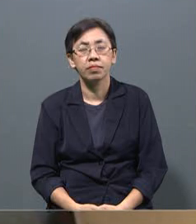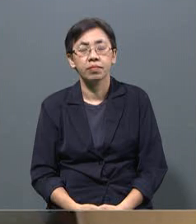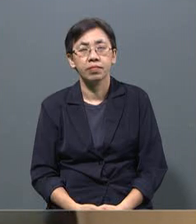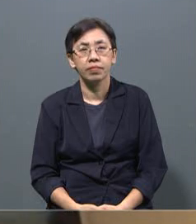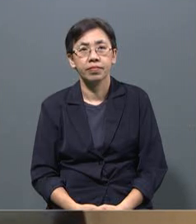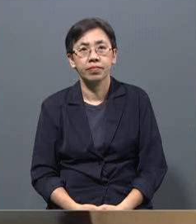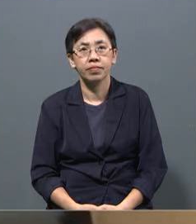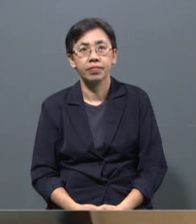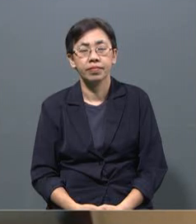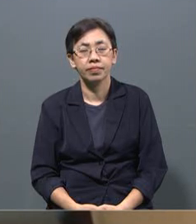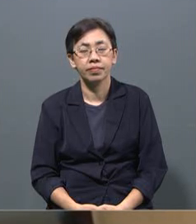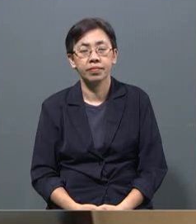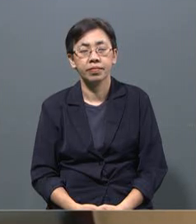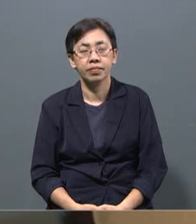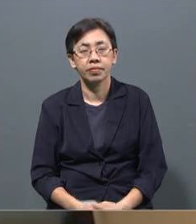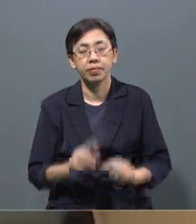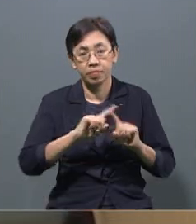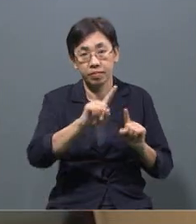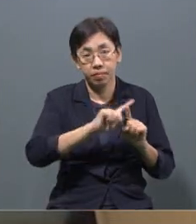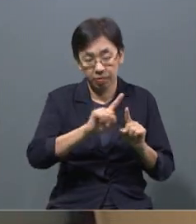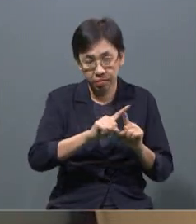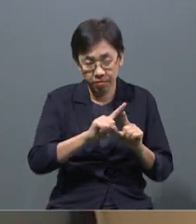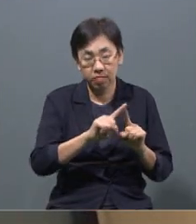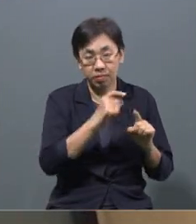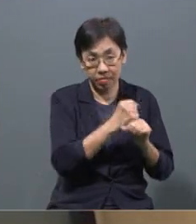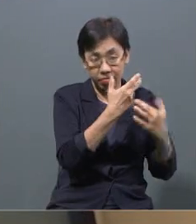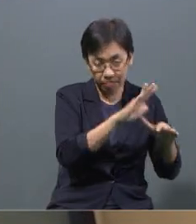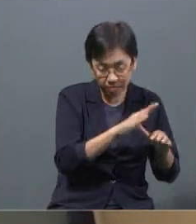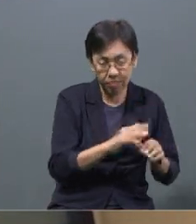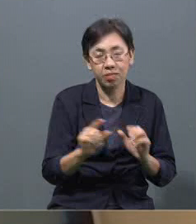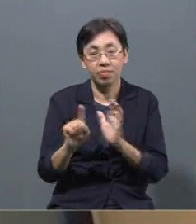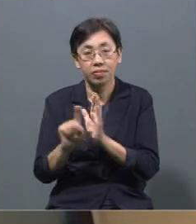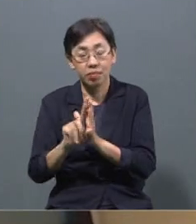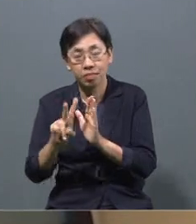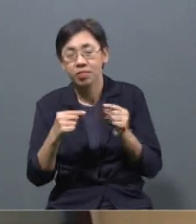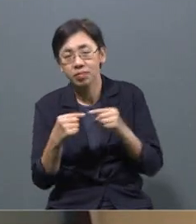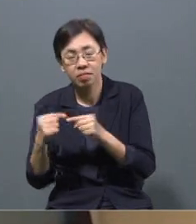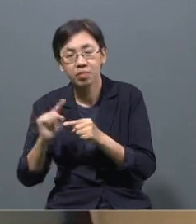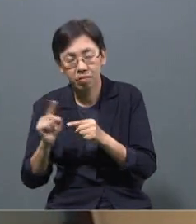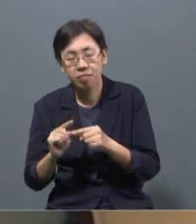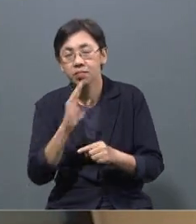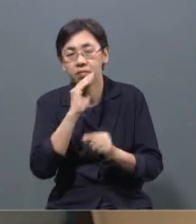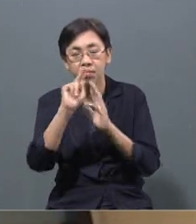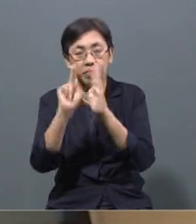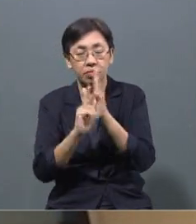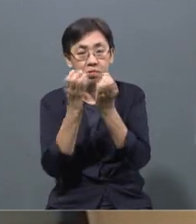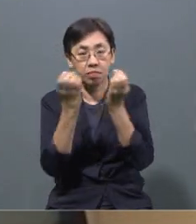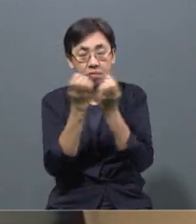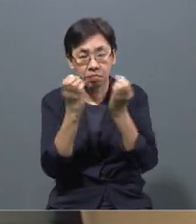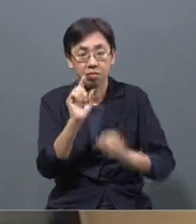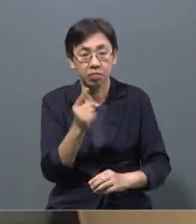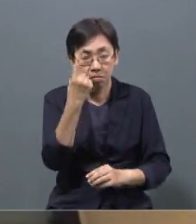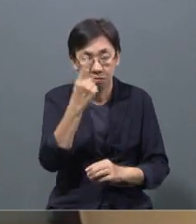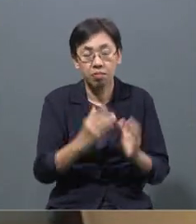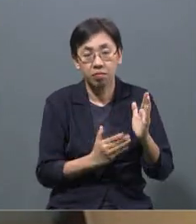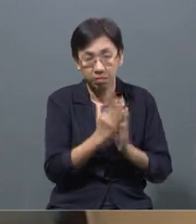โดยหลังจากทำครั้งแรกนะคะจะมีการทำประชามติอีก2ครั้งก็คือภายหลังจากร่างแก้ไขรัฐธรรมนูญฉบับใหม่ผ่